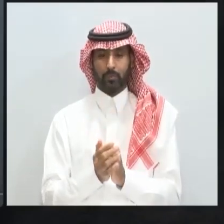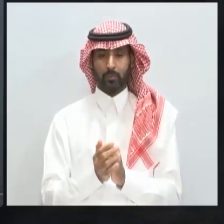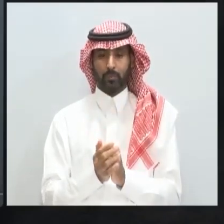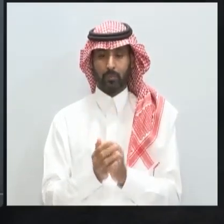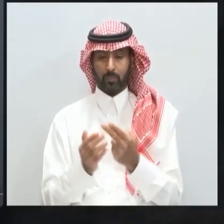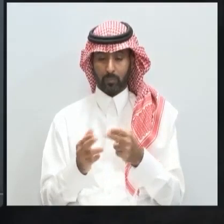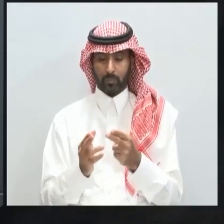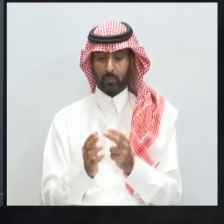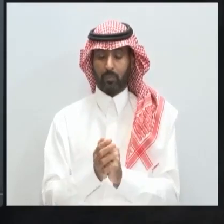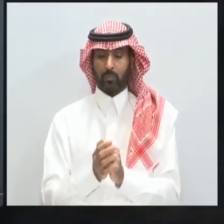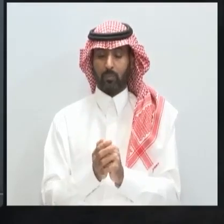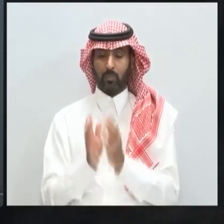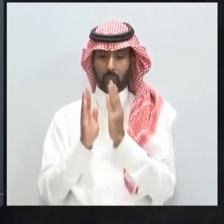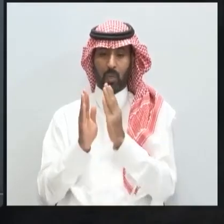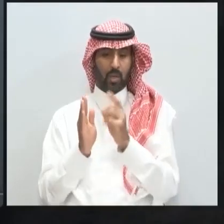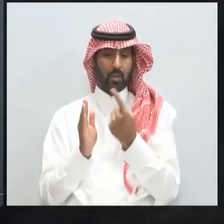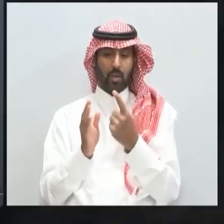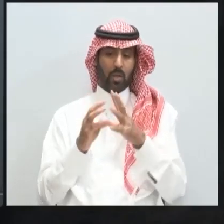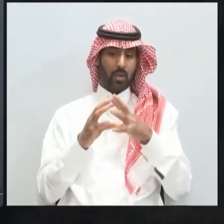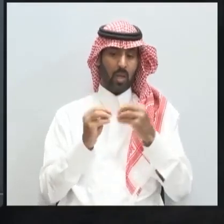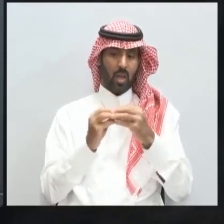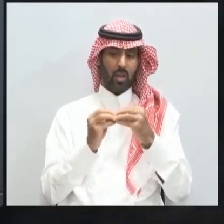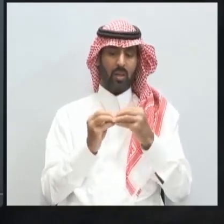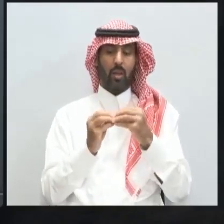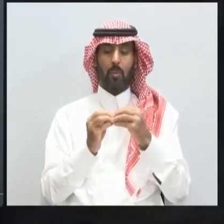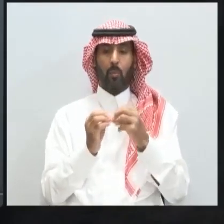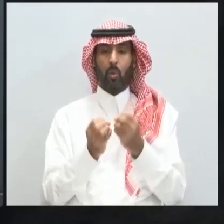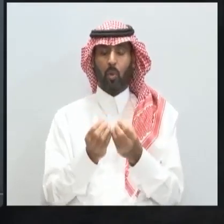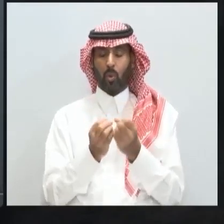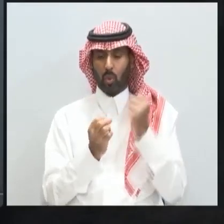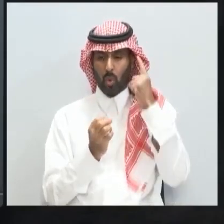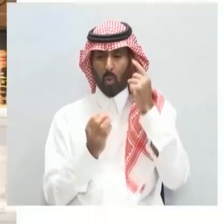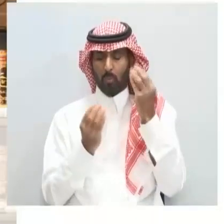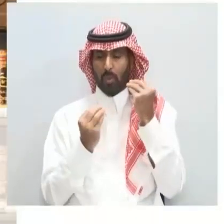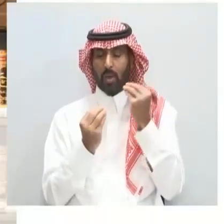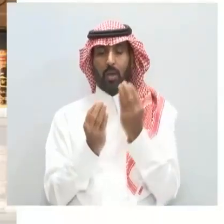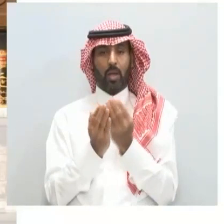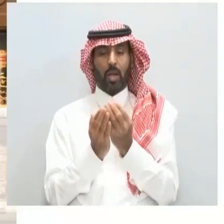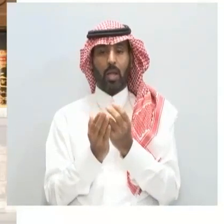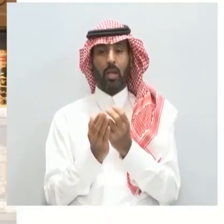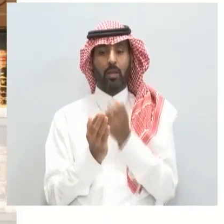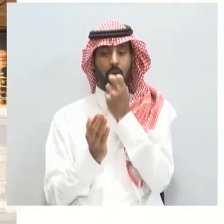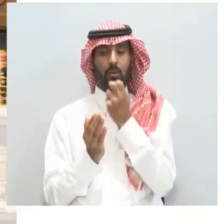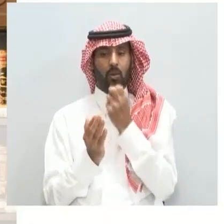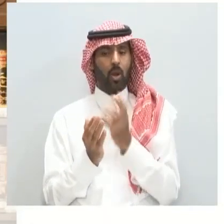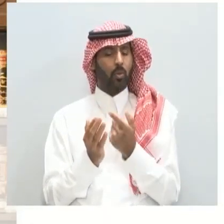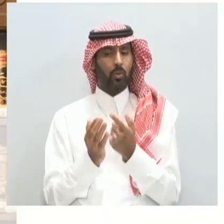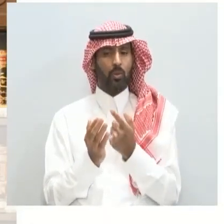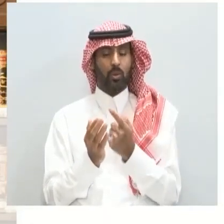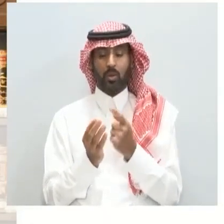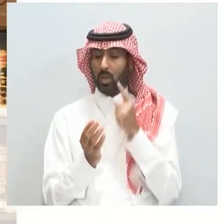نبدا واياكم في الوحده الاولى التعريف بعلوم القران الكريم نعرف تلكم العلوم التي